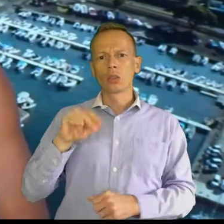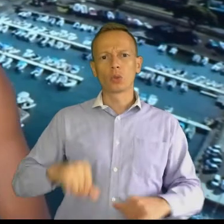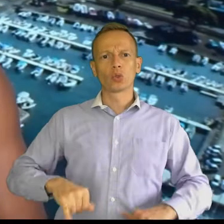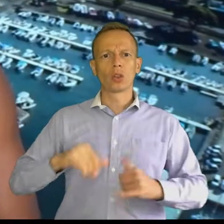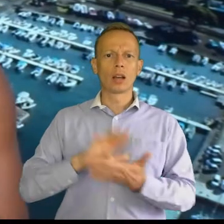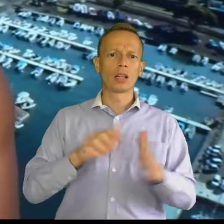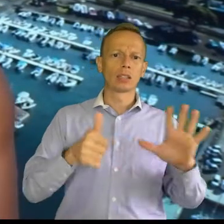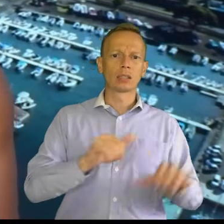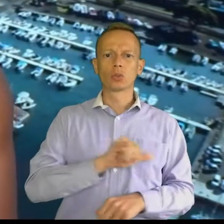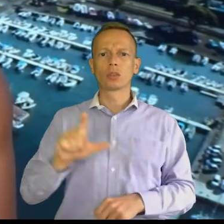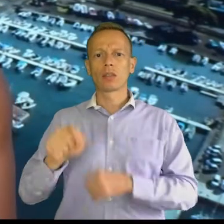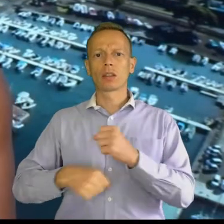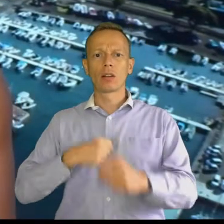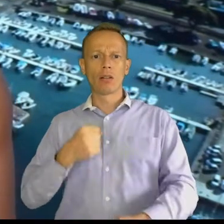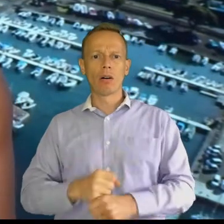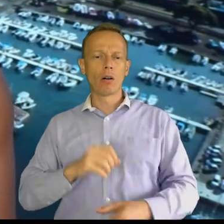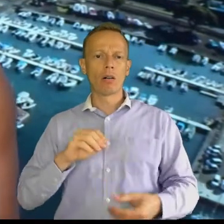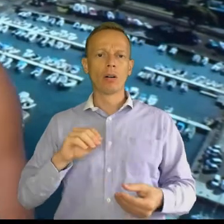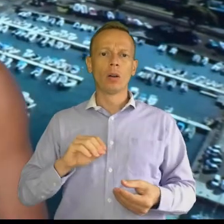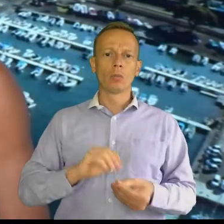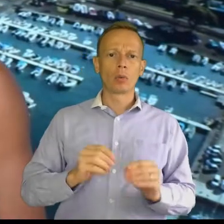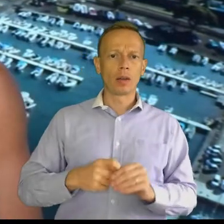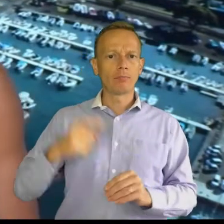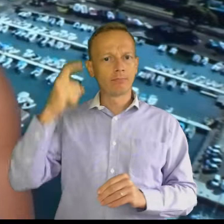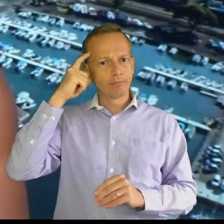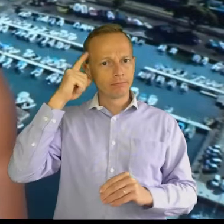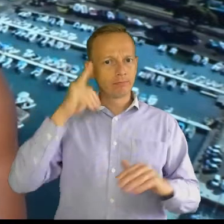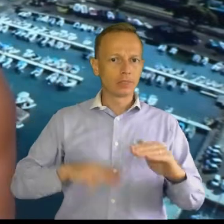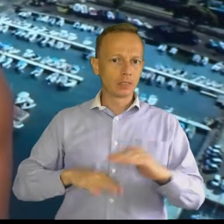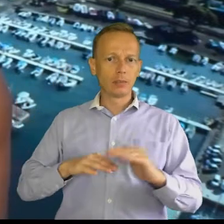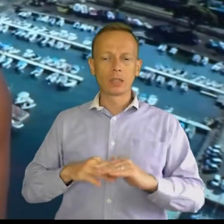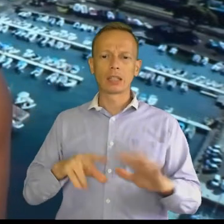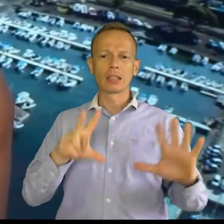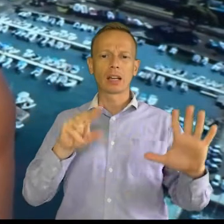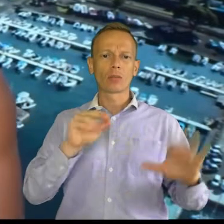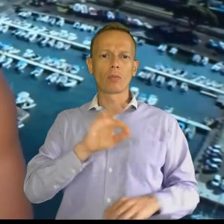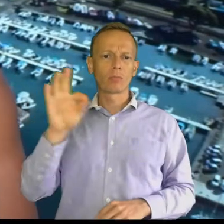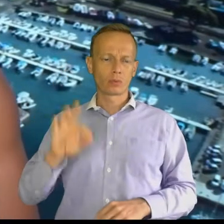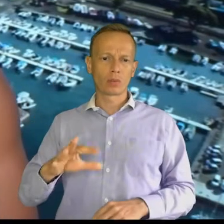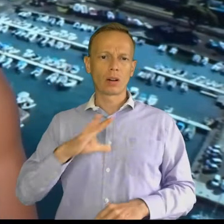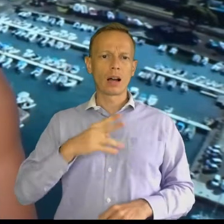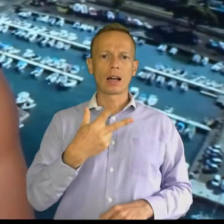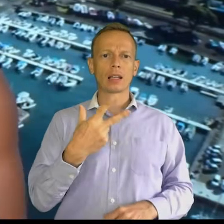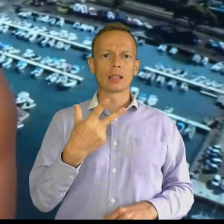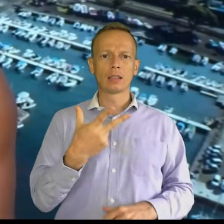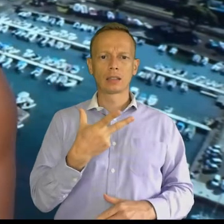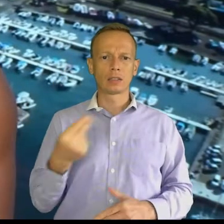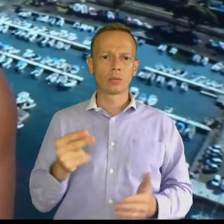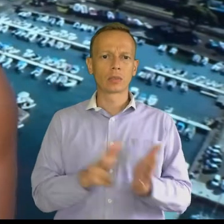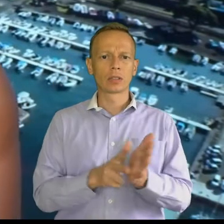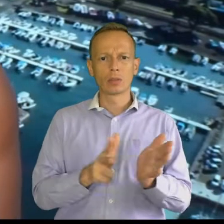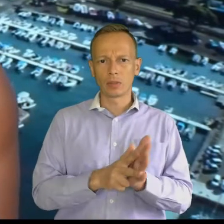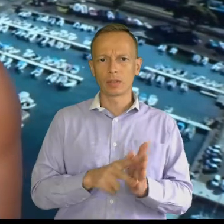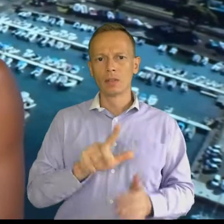Ils sont une trentaine âgés de 6 à 20 ans en situation de déficience intellectuelle. 80% d'entre eux sont porteurs de la trisomie